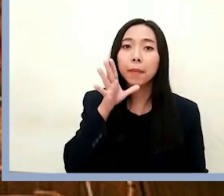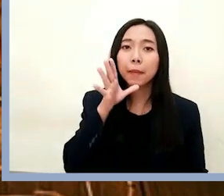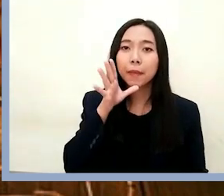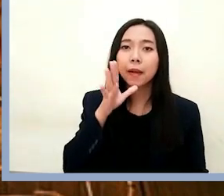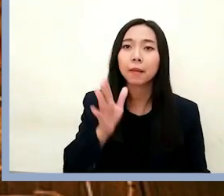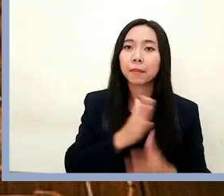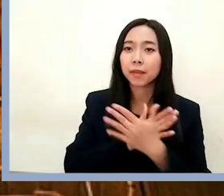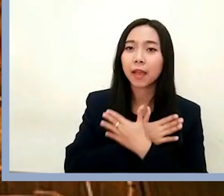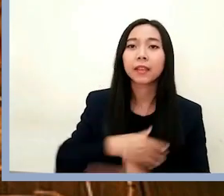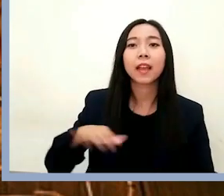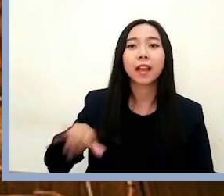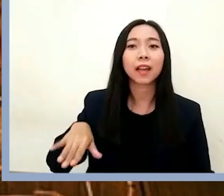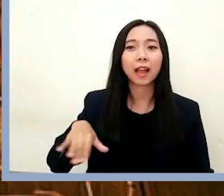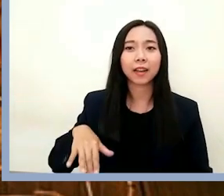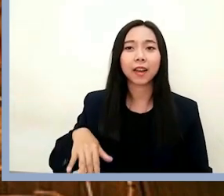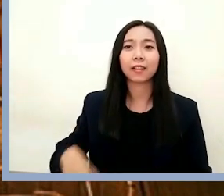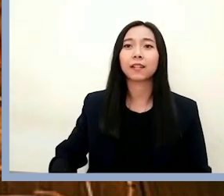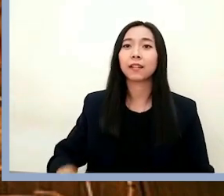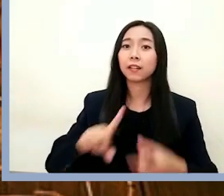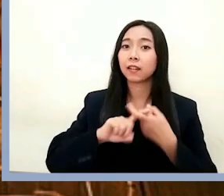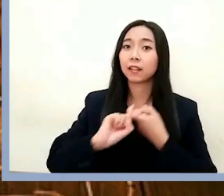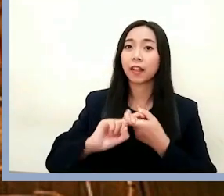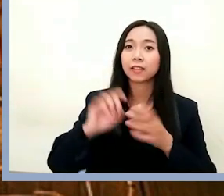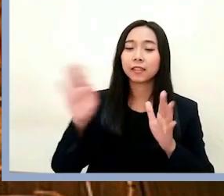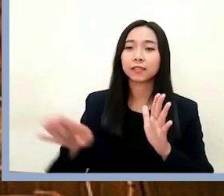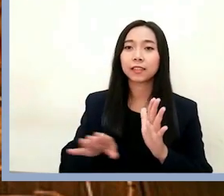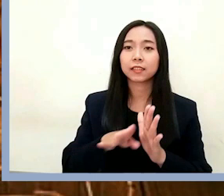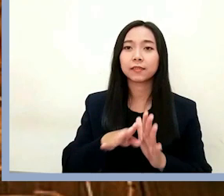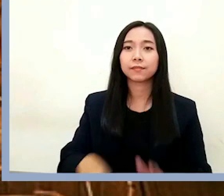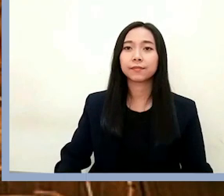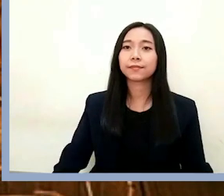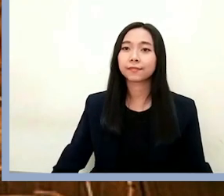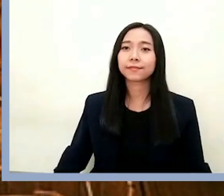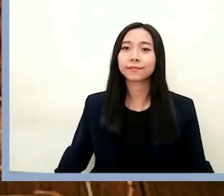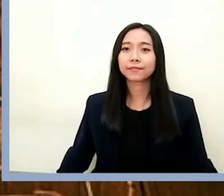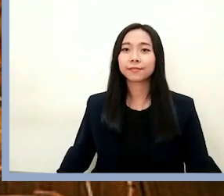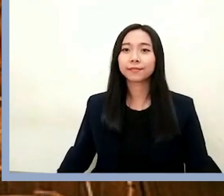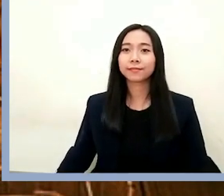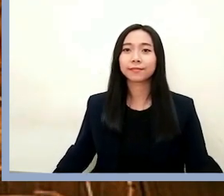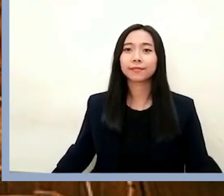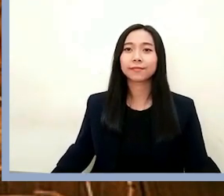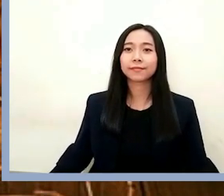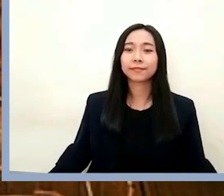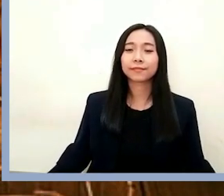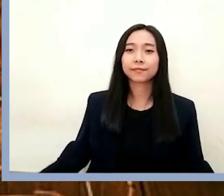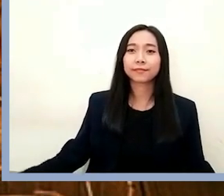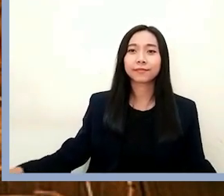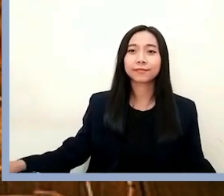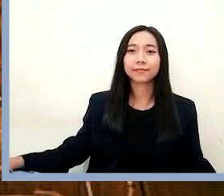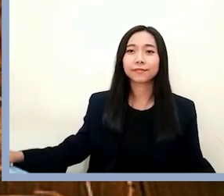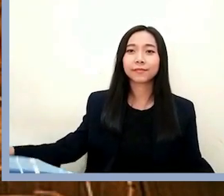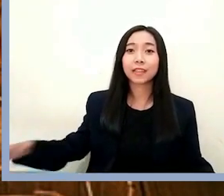saya juga sebagai pengamat saudara-saudara dan ada dua buku yang saya tulis tentang remaja dan anak-anak